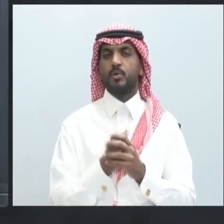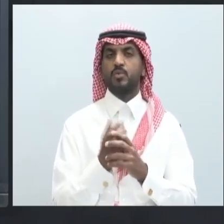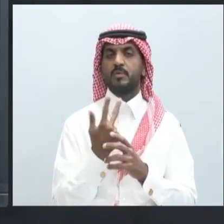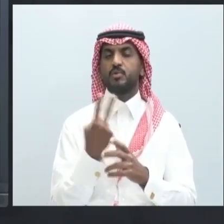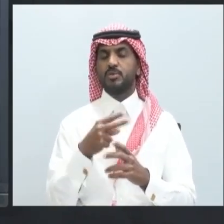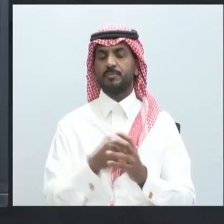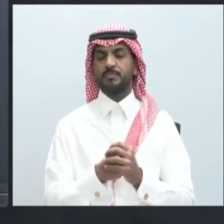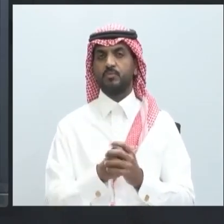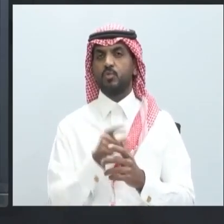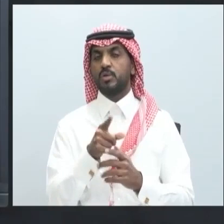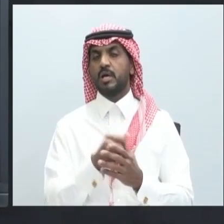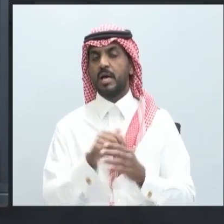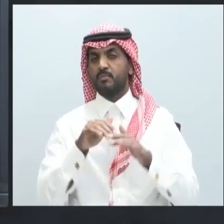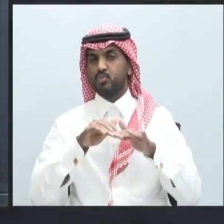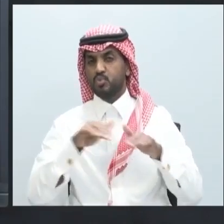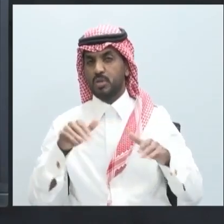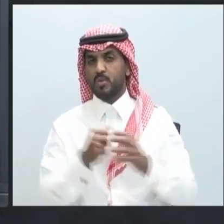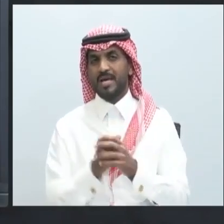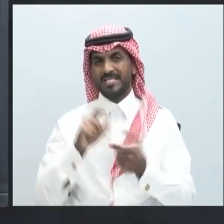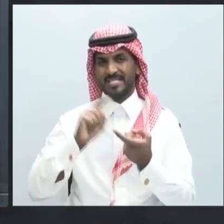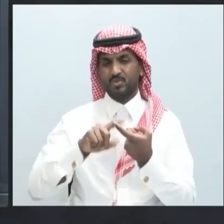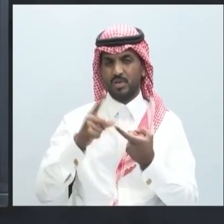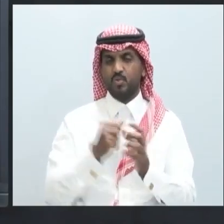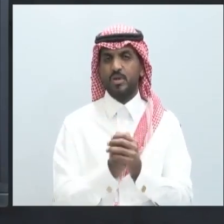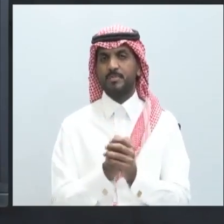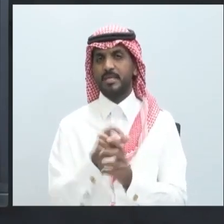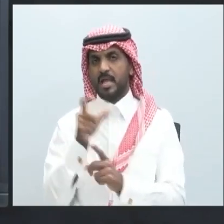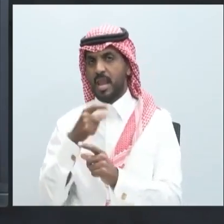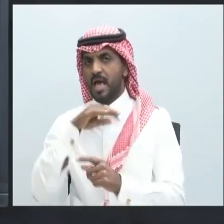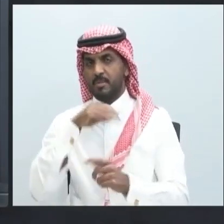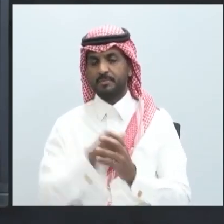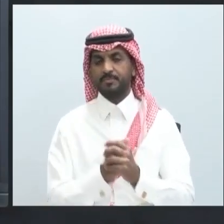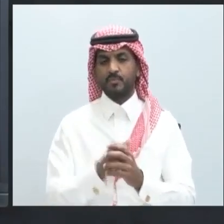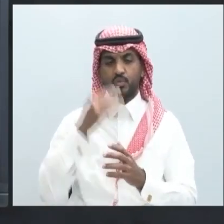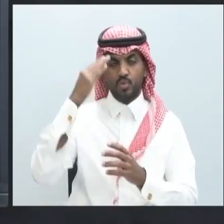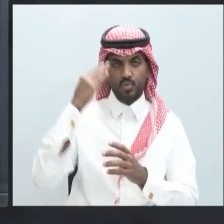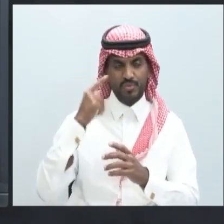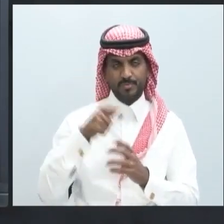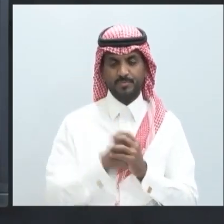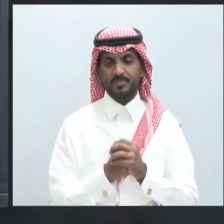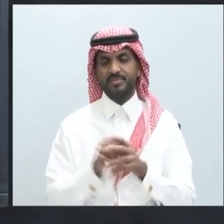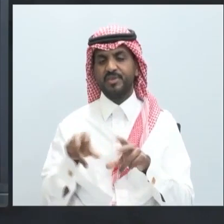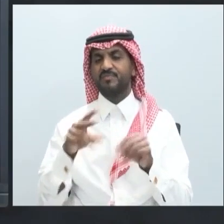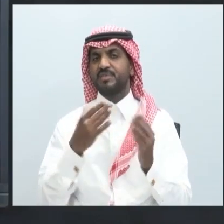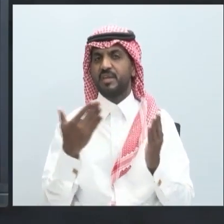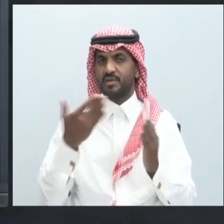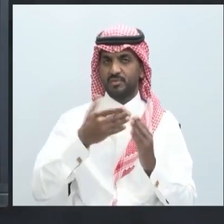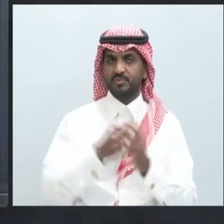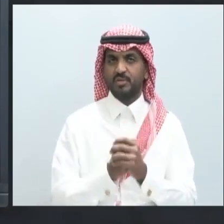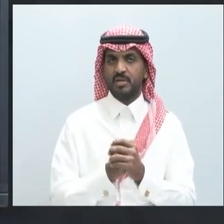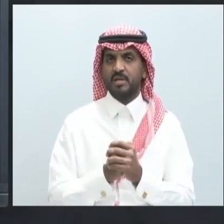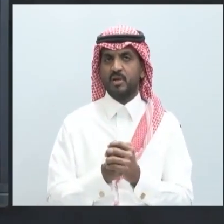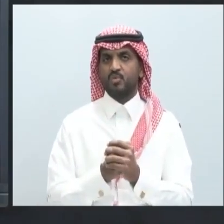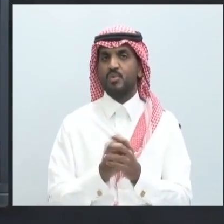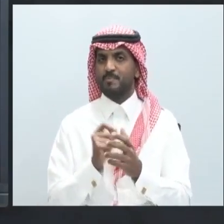128 هذا على المستوى الزوج الاول من الاباء في الانثى كذلك سوف تعطينا نفس الناتج او المسيج